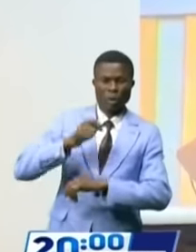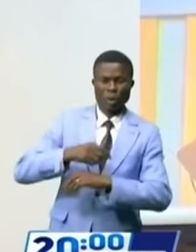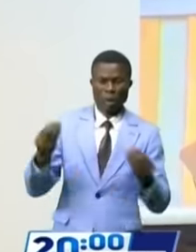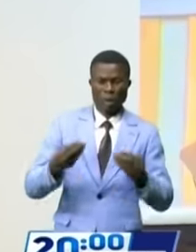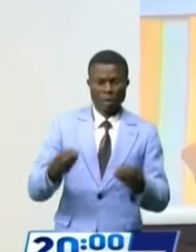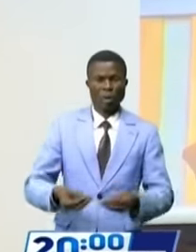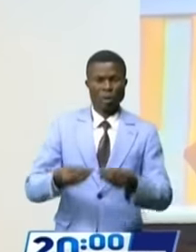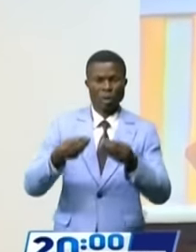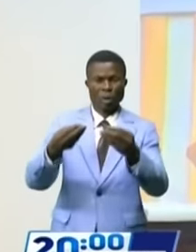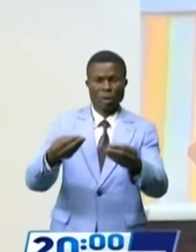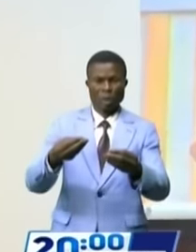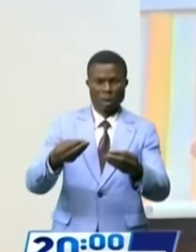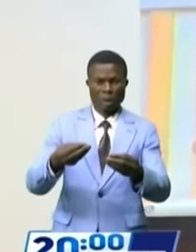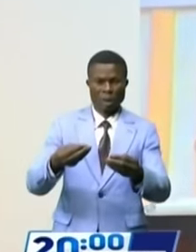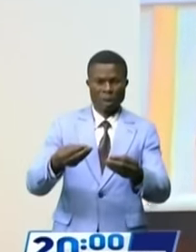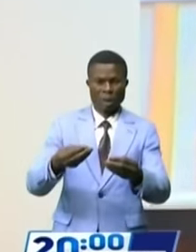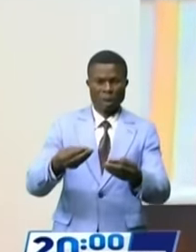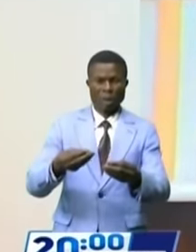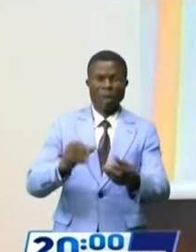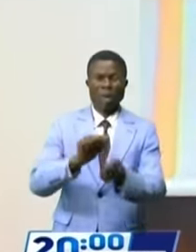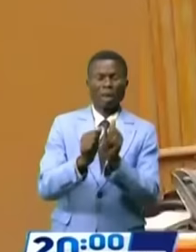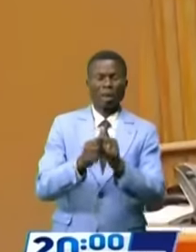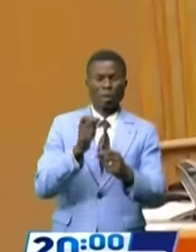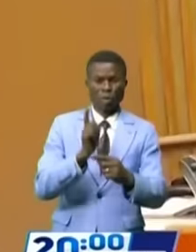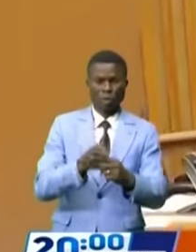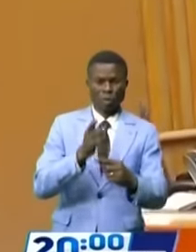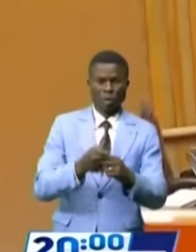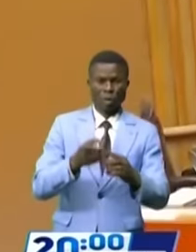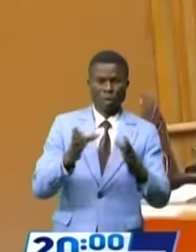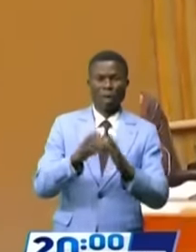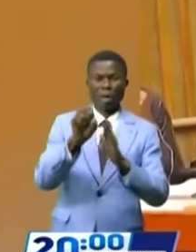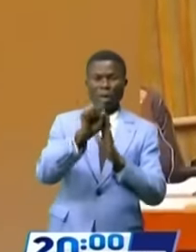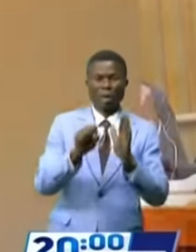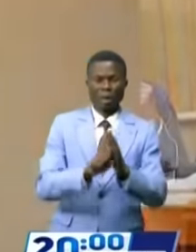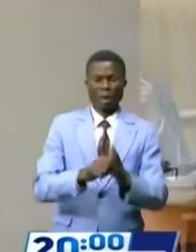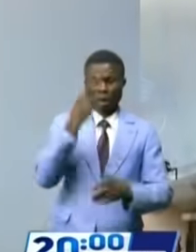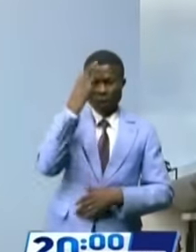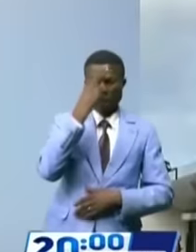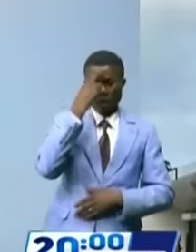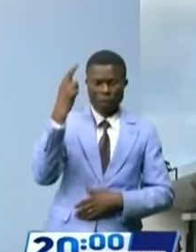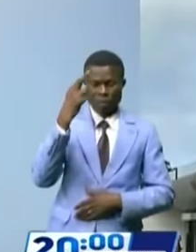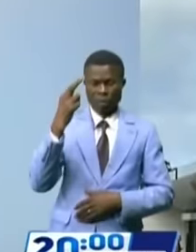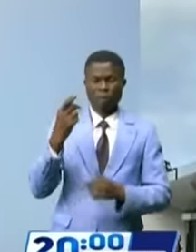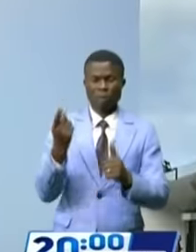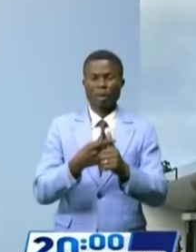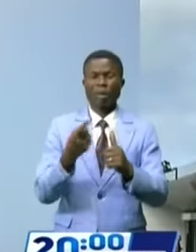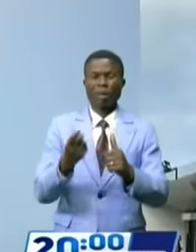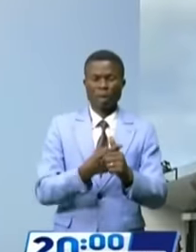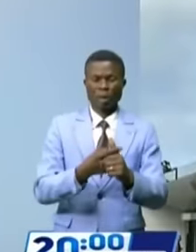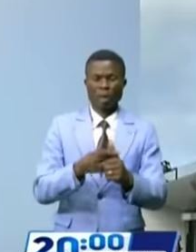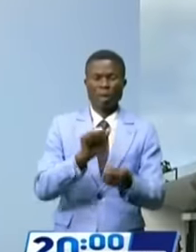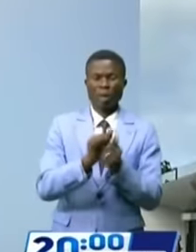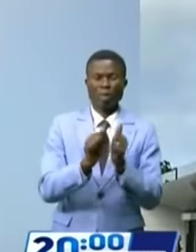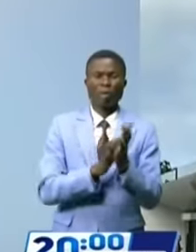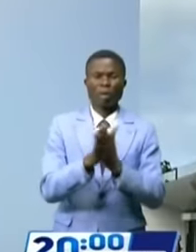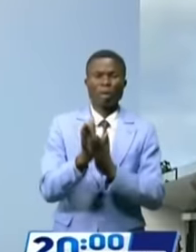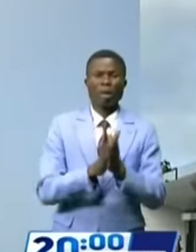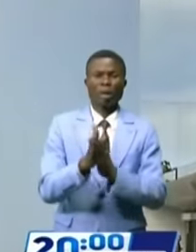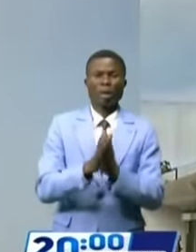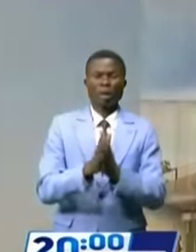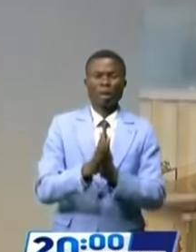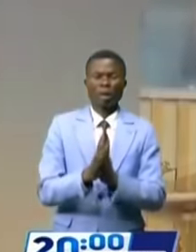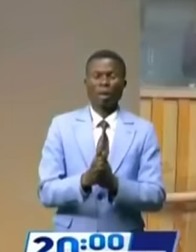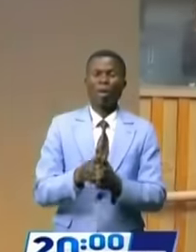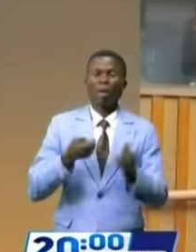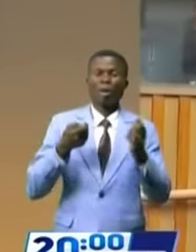le mettre en adéquation avec les statuts des Roms, particulièrement en ce qui concerne les